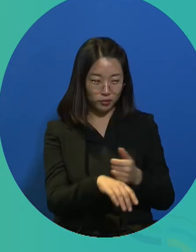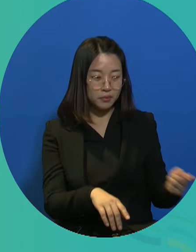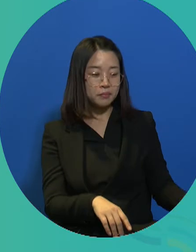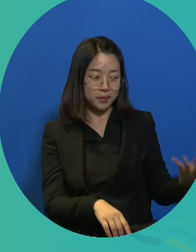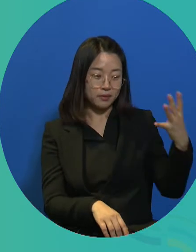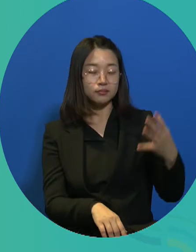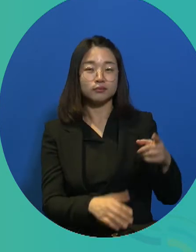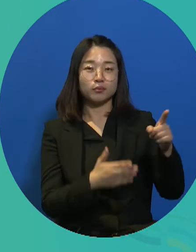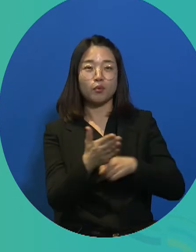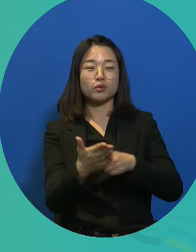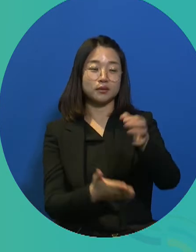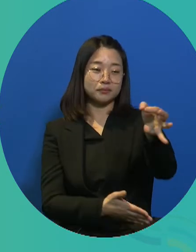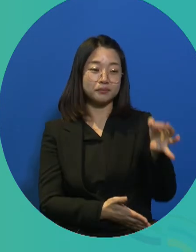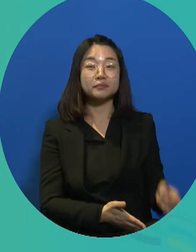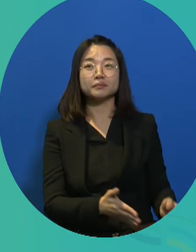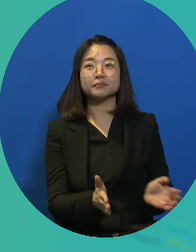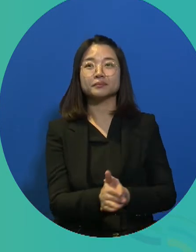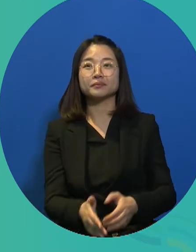사례가 있습니다.